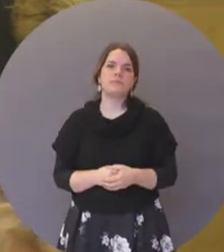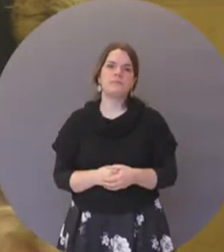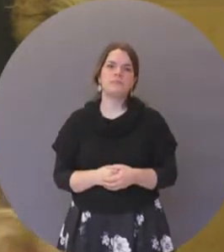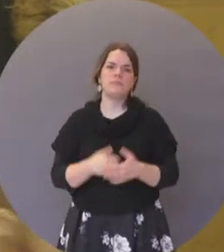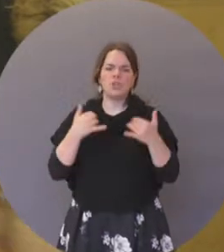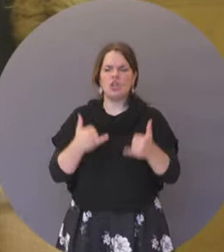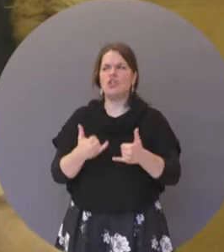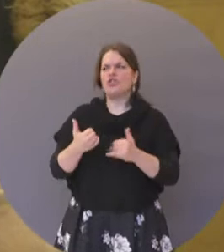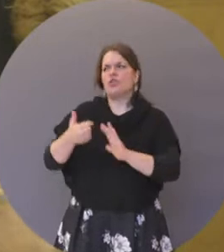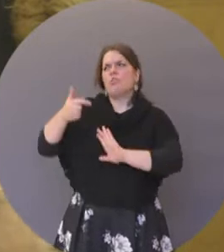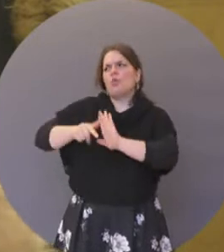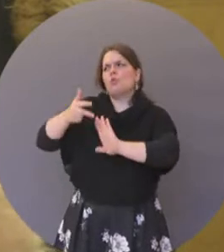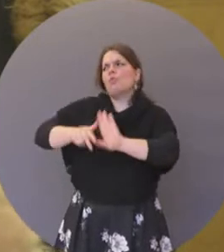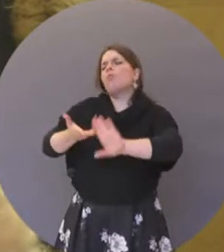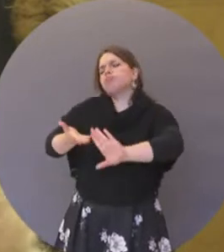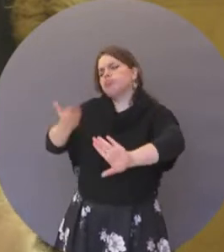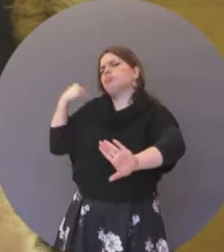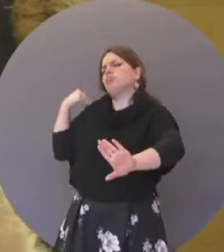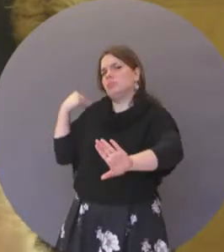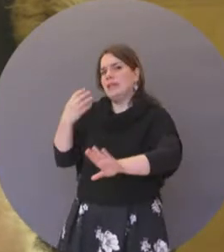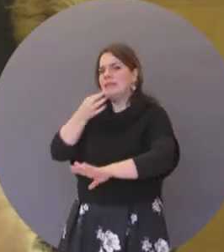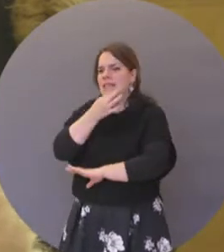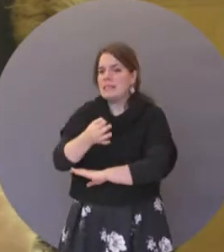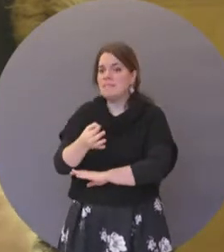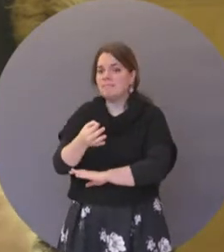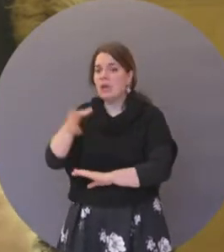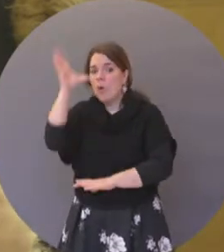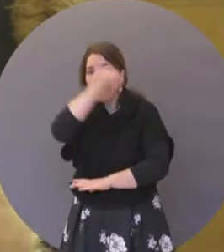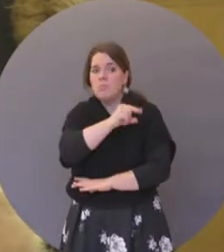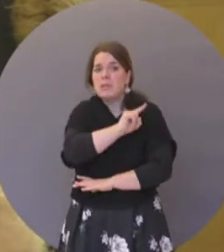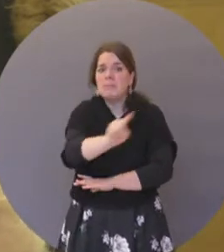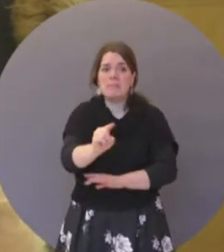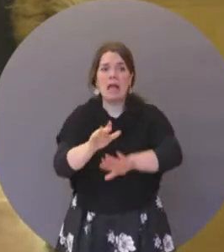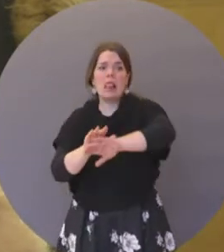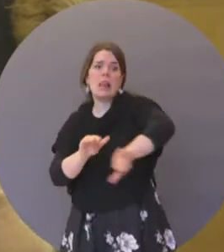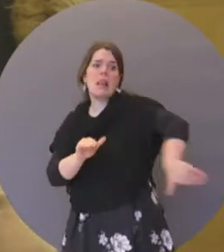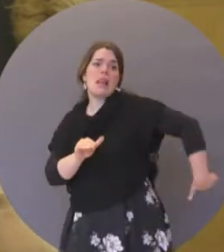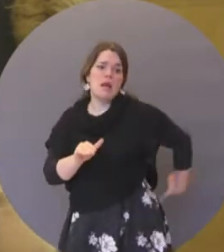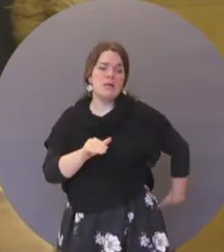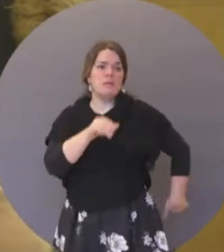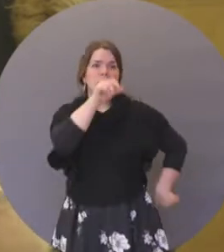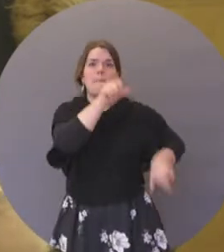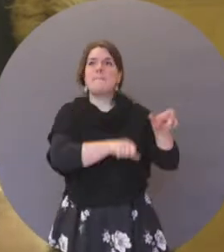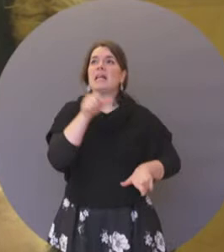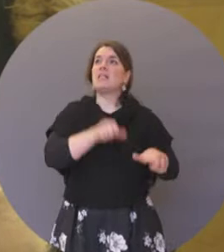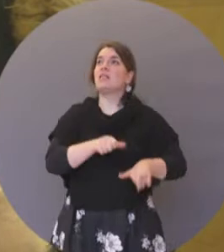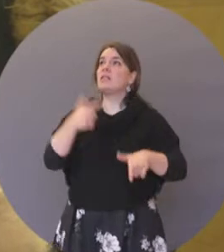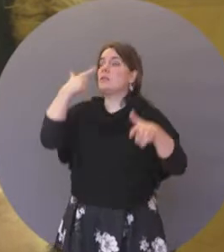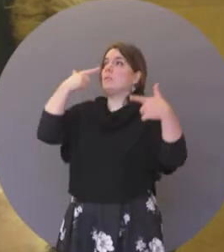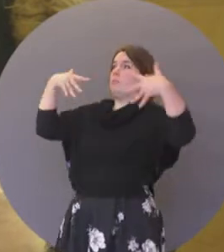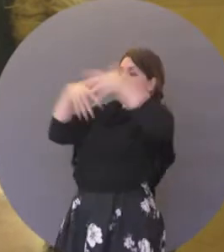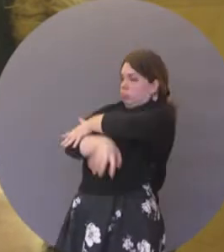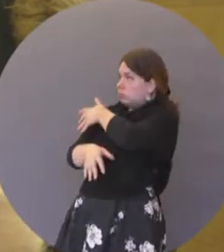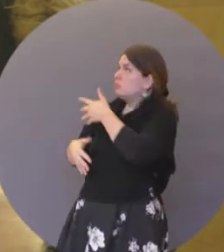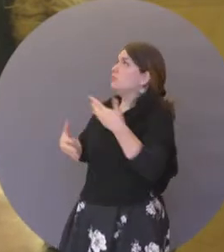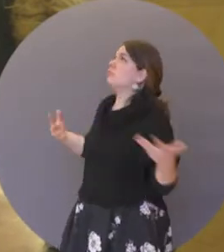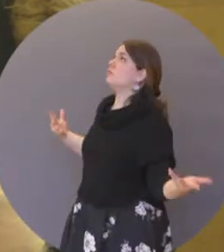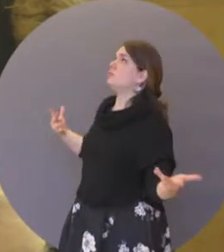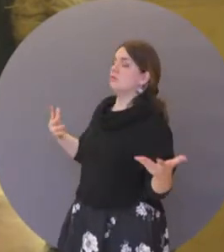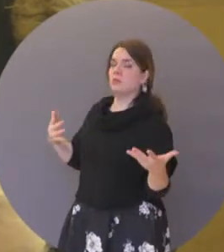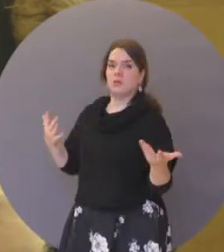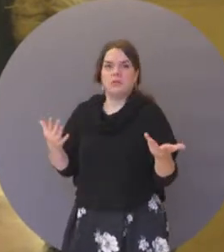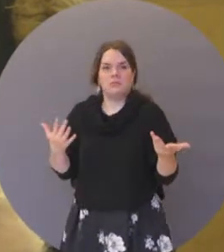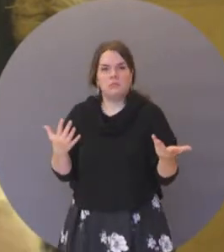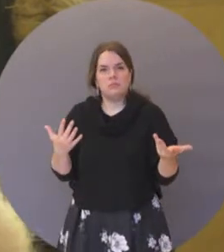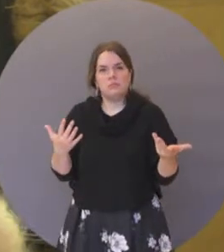assemblée il y a quelques mois les oubliés les laisser pour compte qui vivent en dessous des radars je pourrais y ajouter les